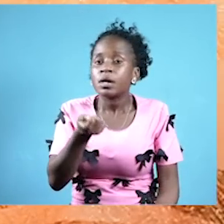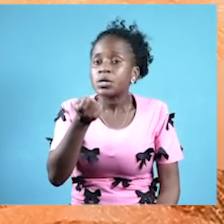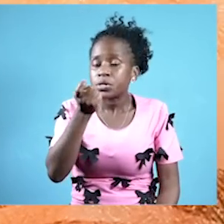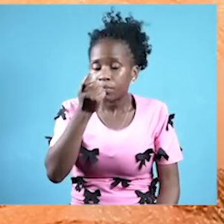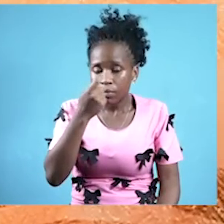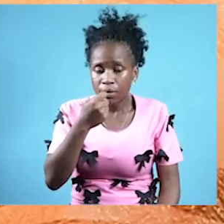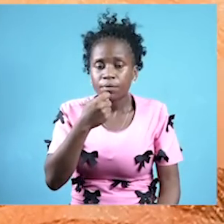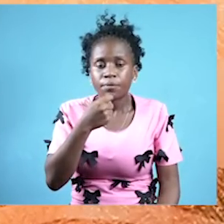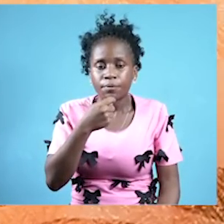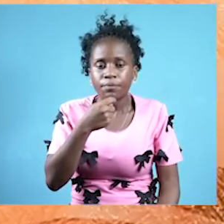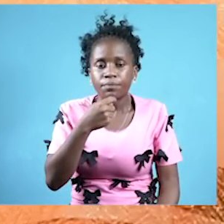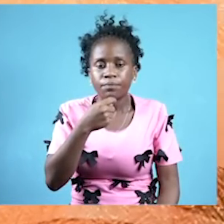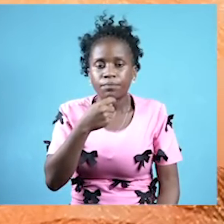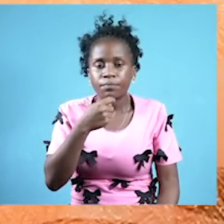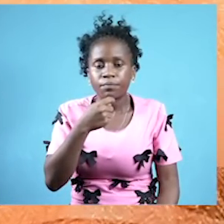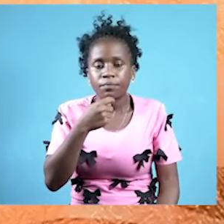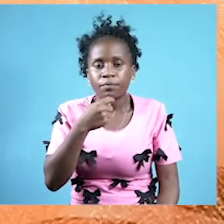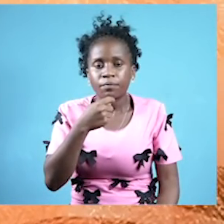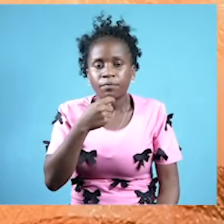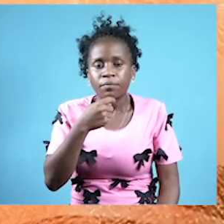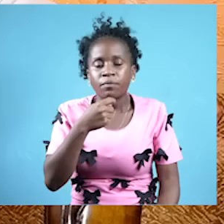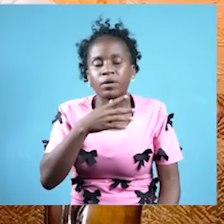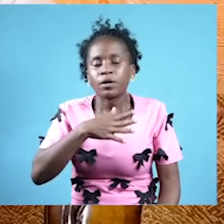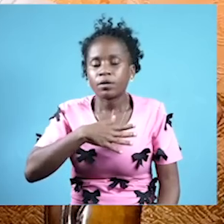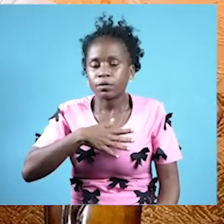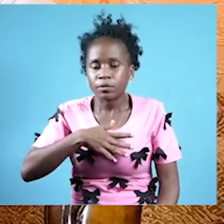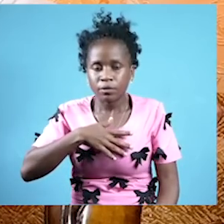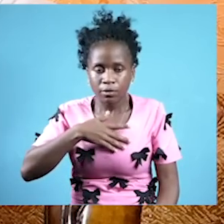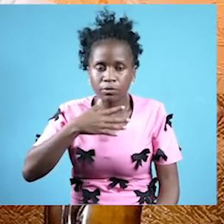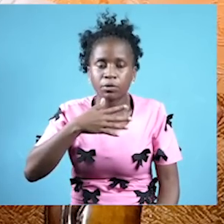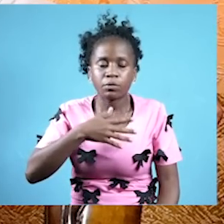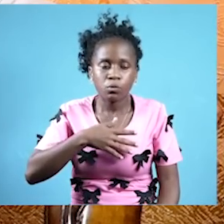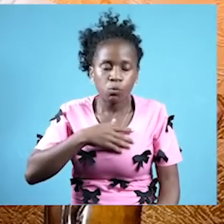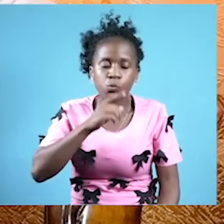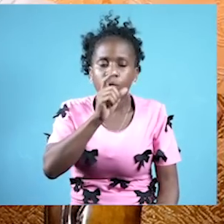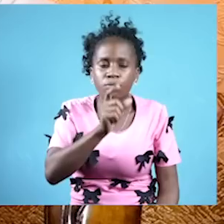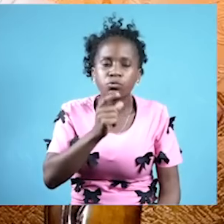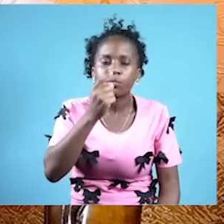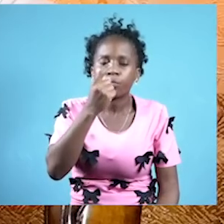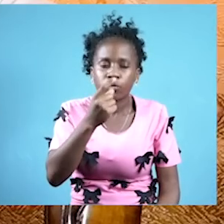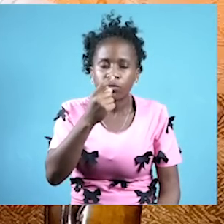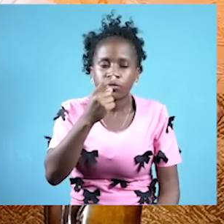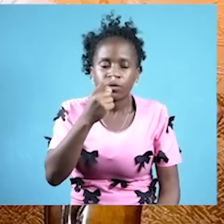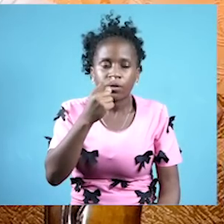dawa za kukidhi mahitaji ya mwathirika mmoja